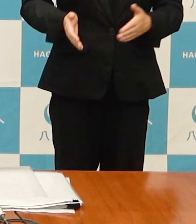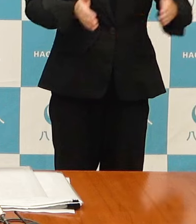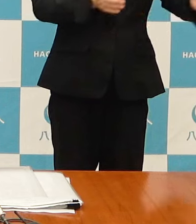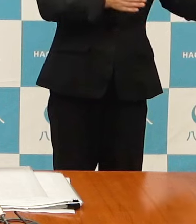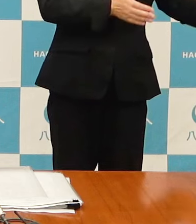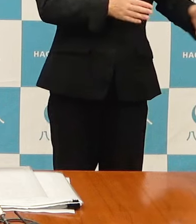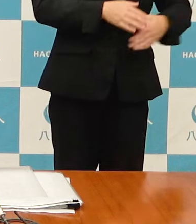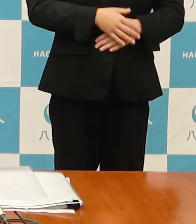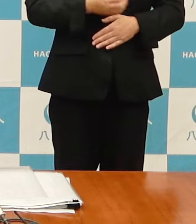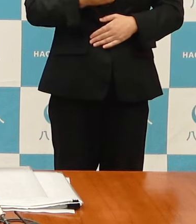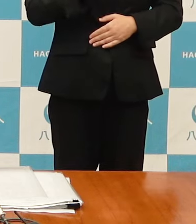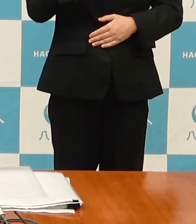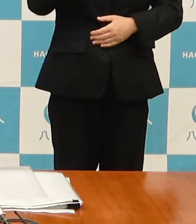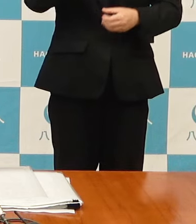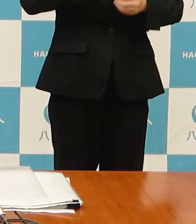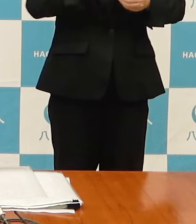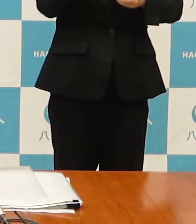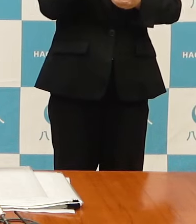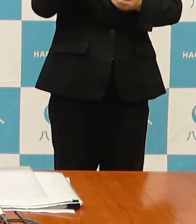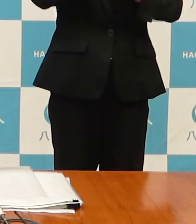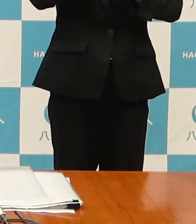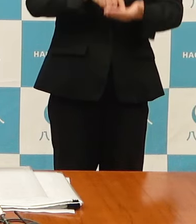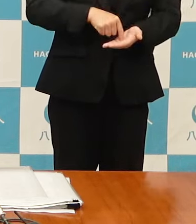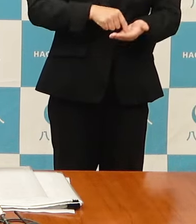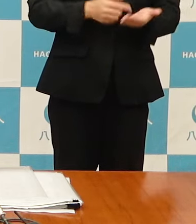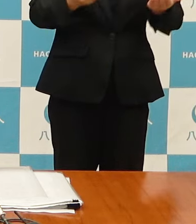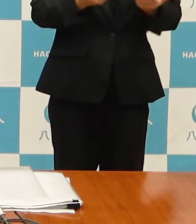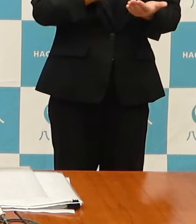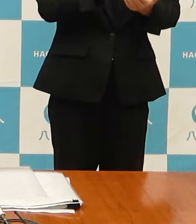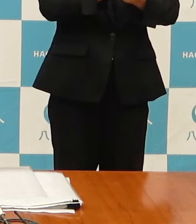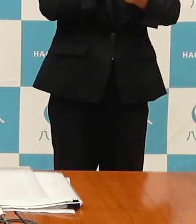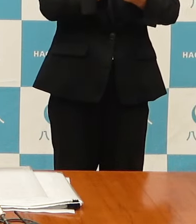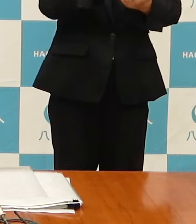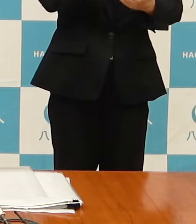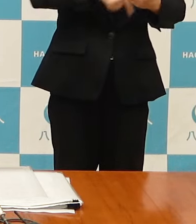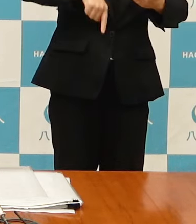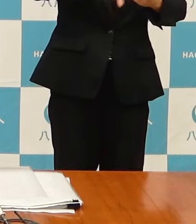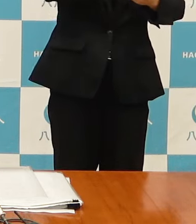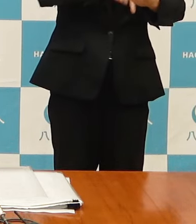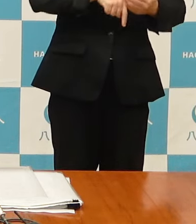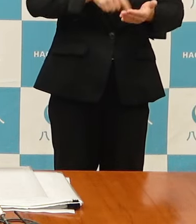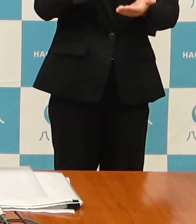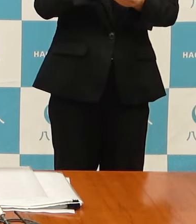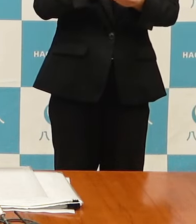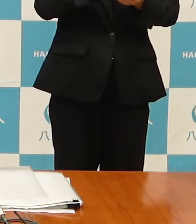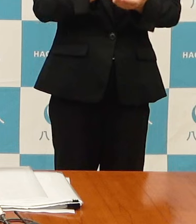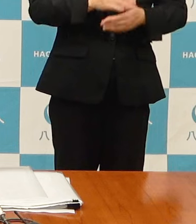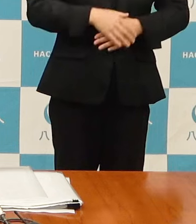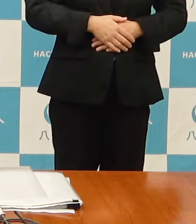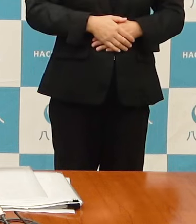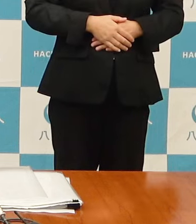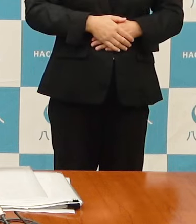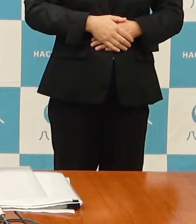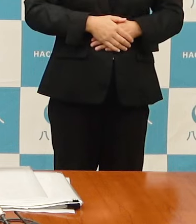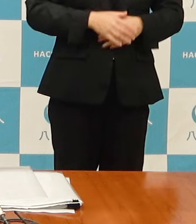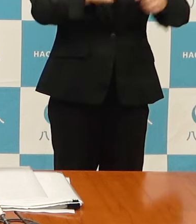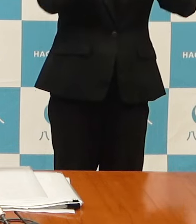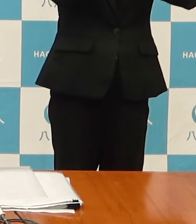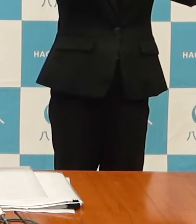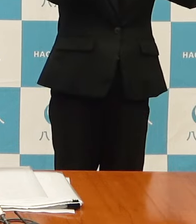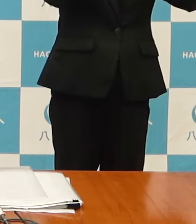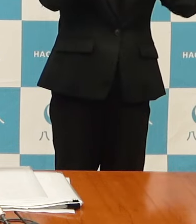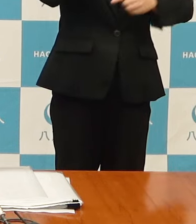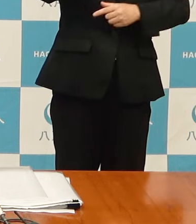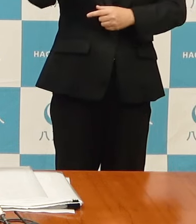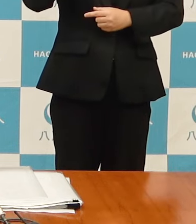次に令和7年度重点事業要望の概要について説明いたします。国・県